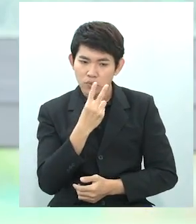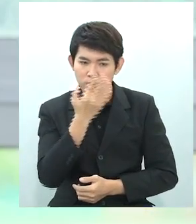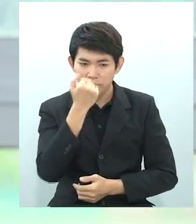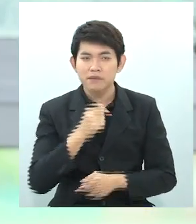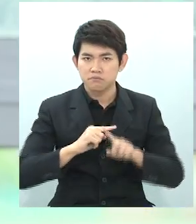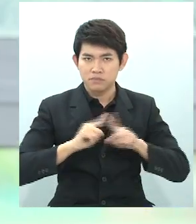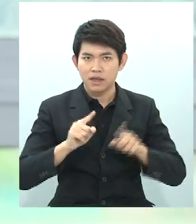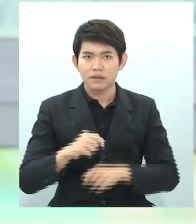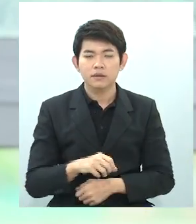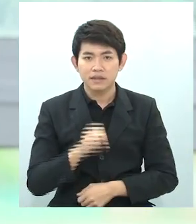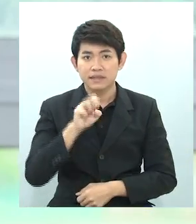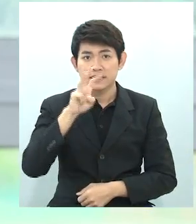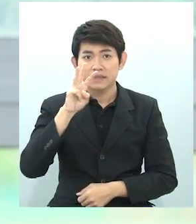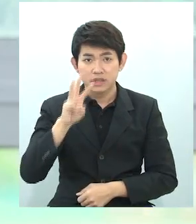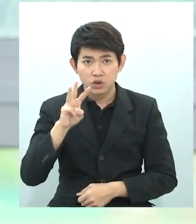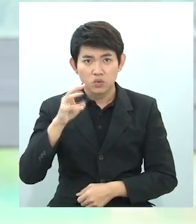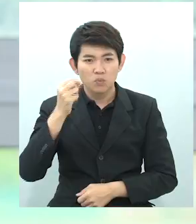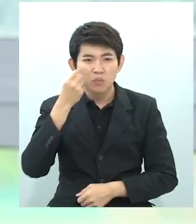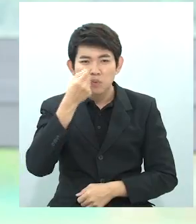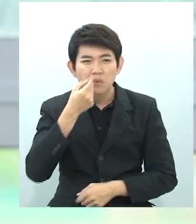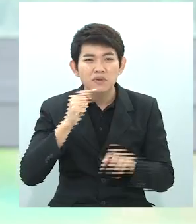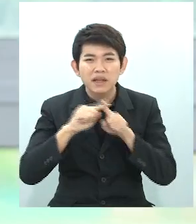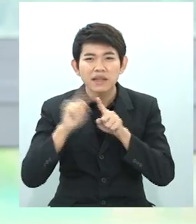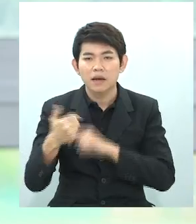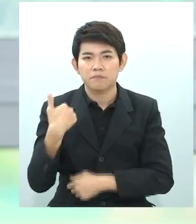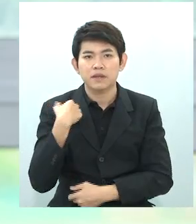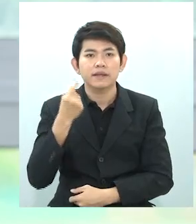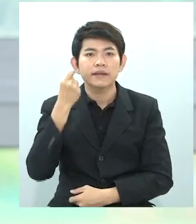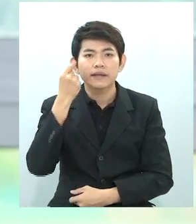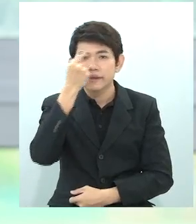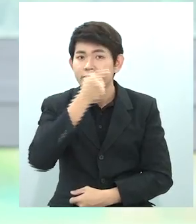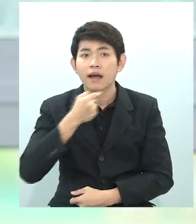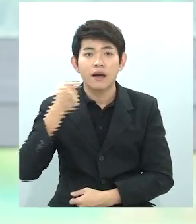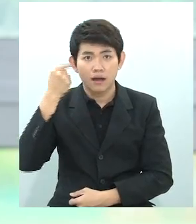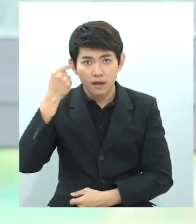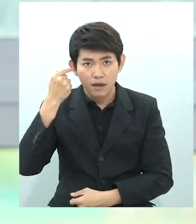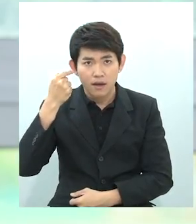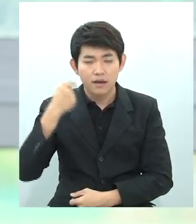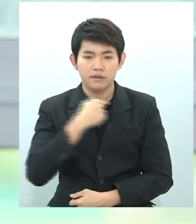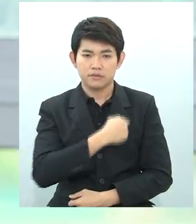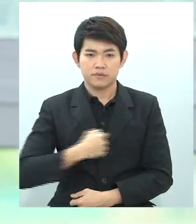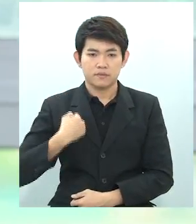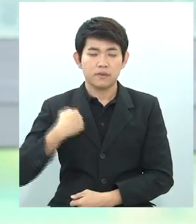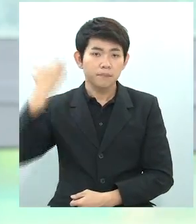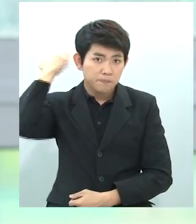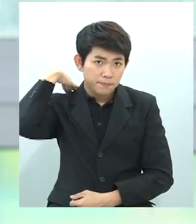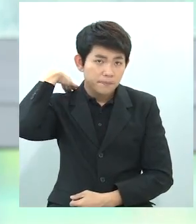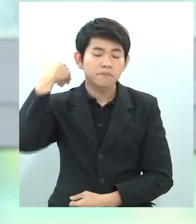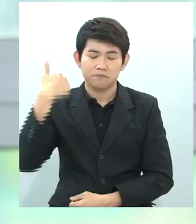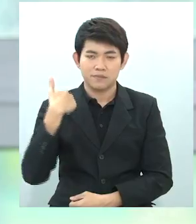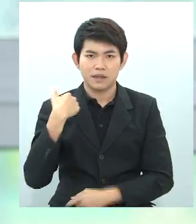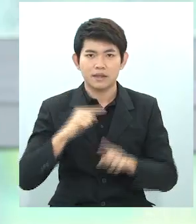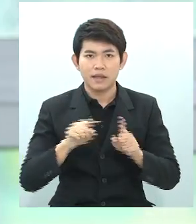กิดได้นะคะตำแหน่งที่เป็นสิวได้บ่อยๆนะคะก็จะมีที่ใบหน้านะคะหน้าอกแผ่นหลังมีได้นะคะแต่กรณีที่แบบหน้